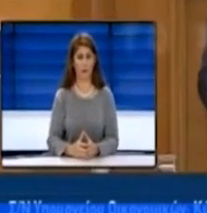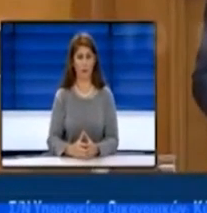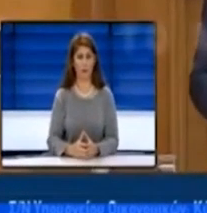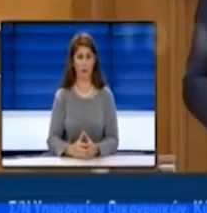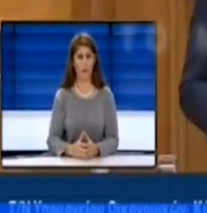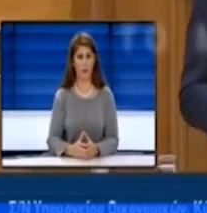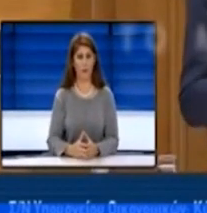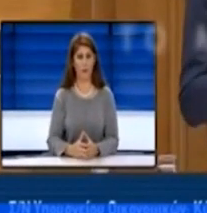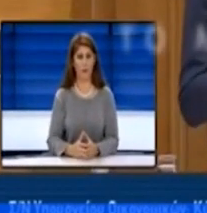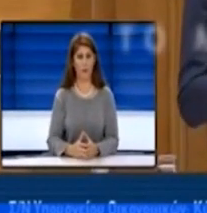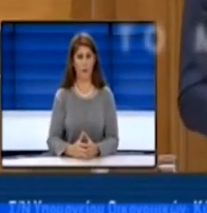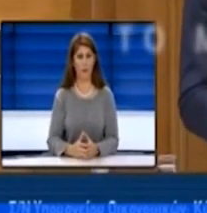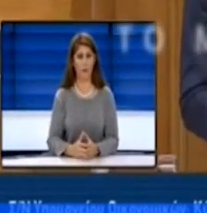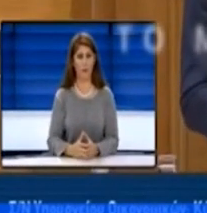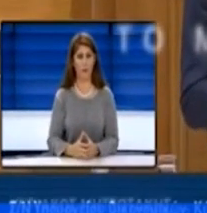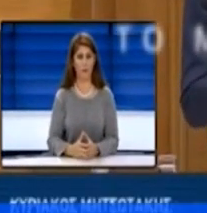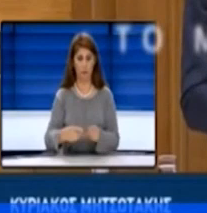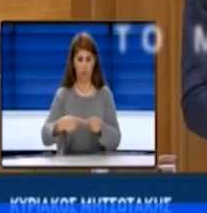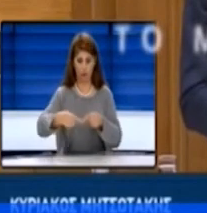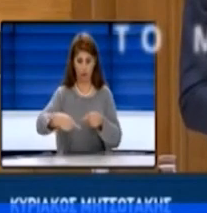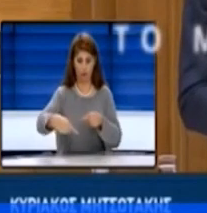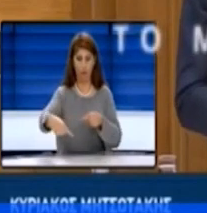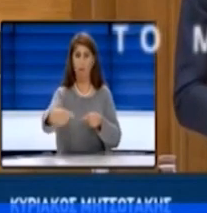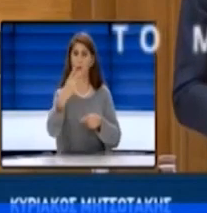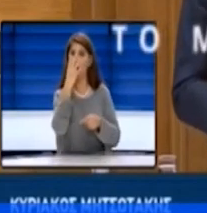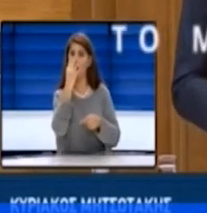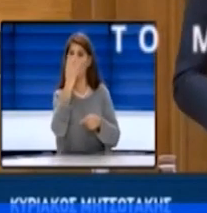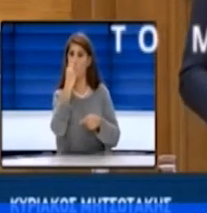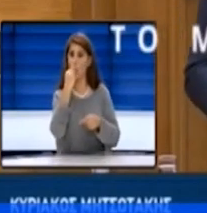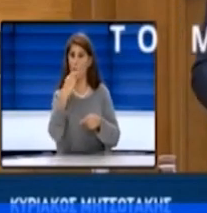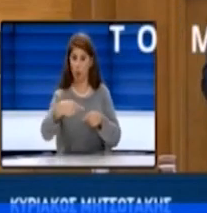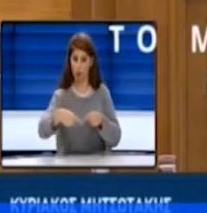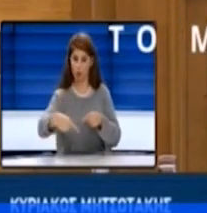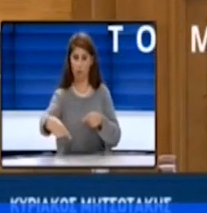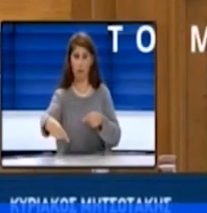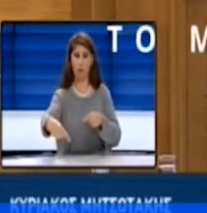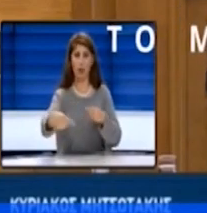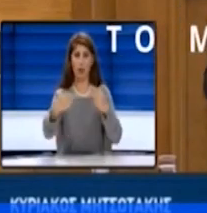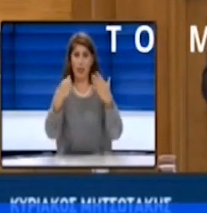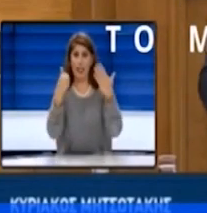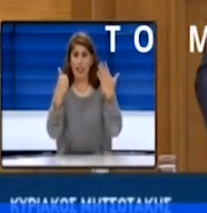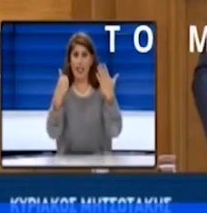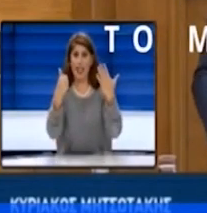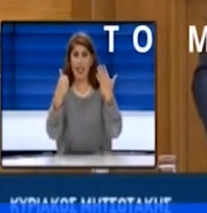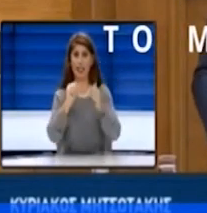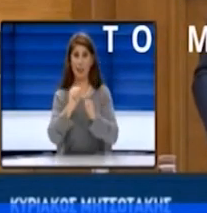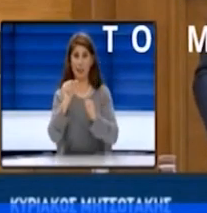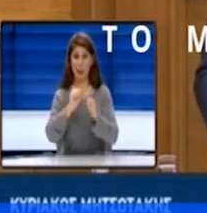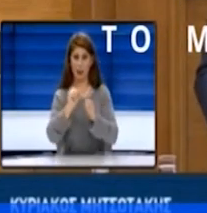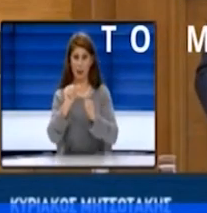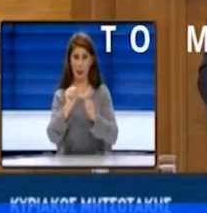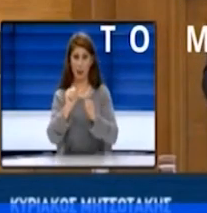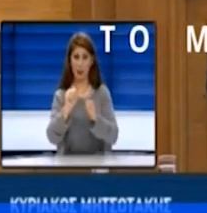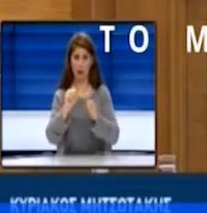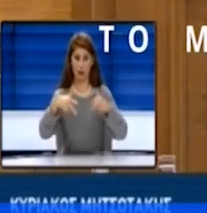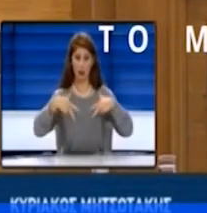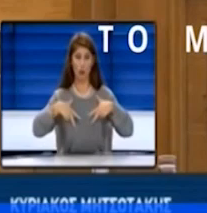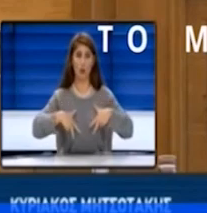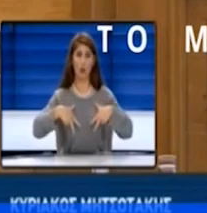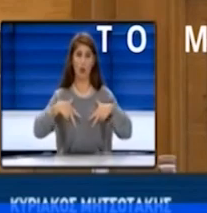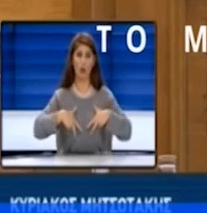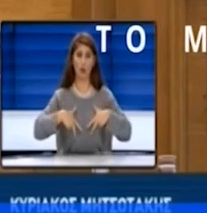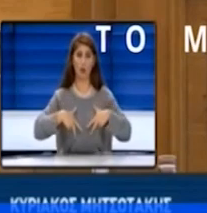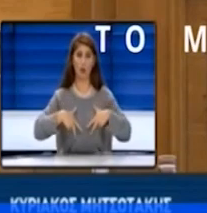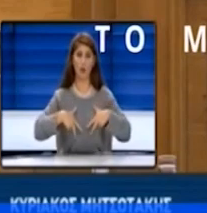λέμε. Από τον ερχόμενο Φεβρουάριο, λοιπόν, και για 6 μήνες, η